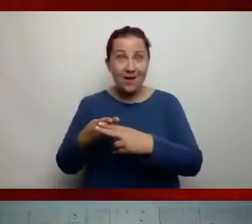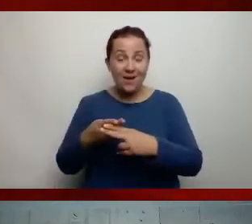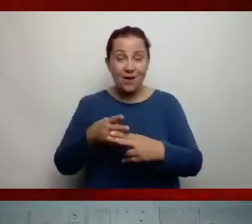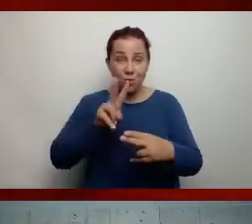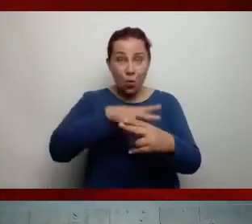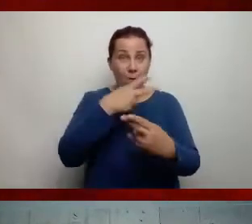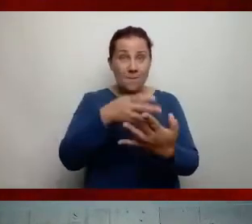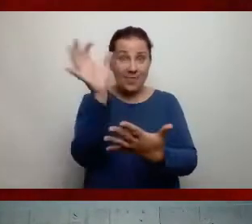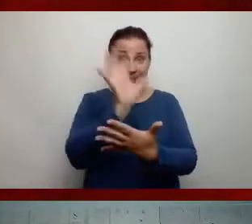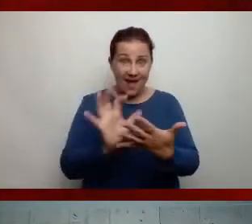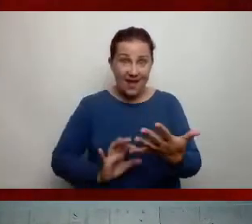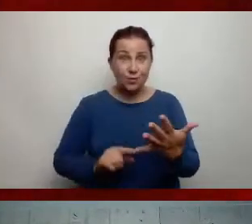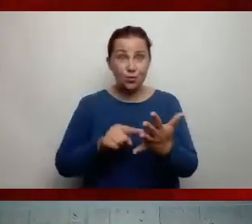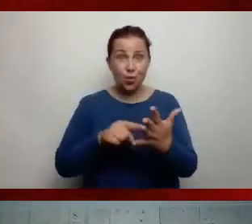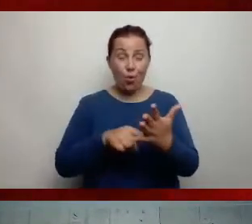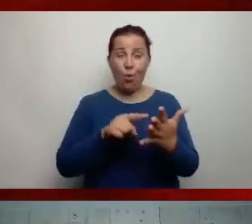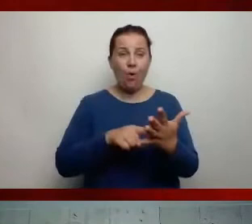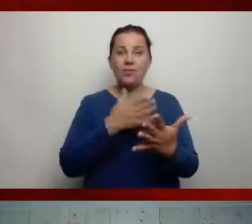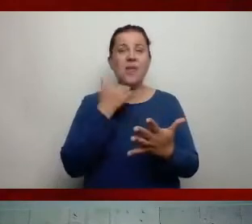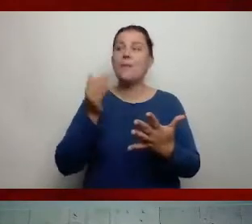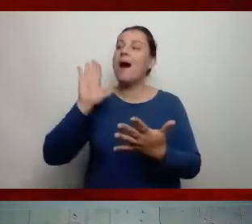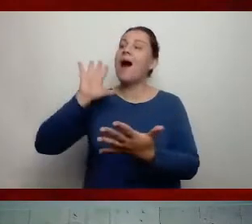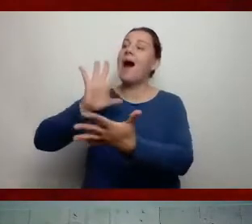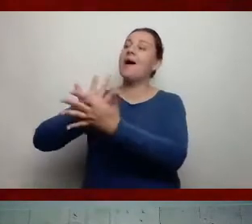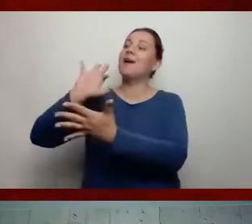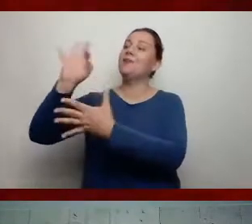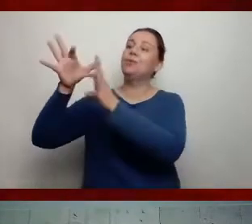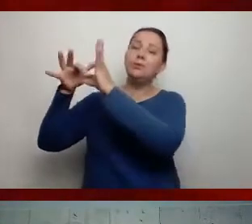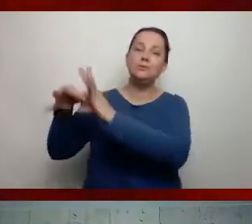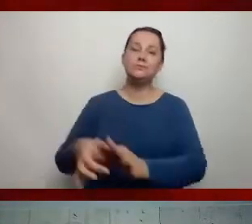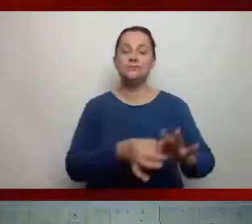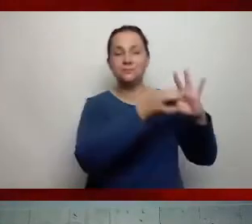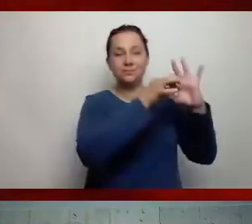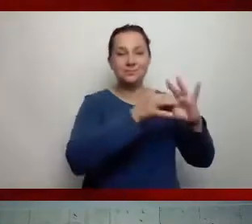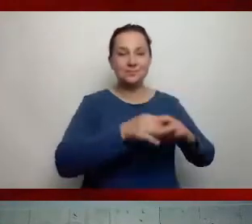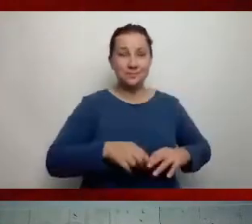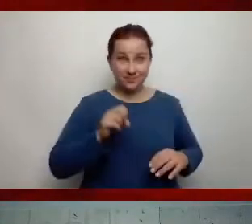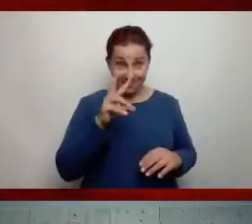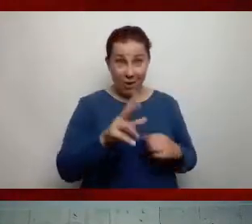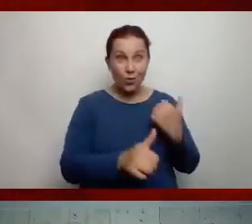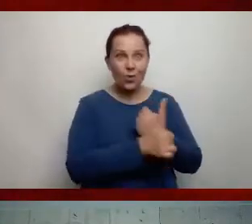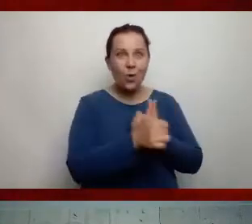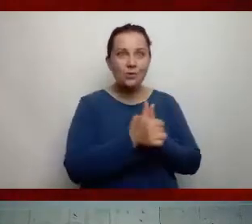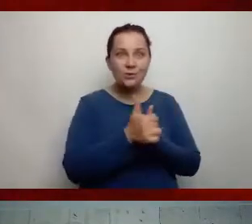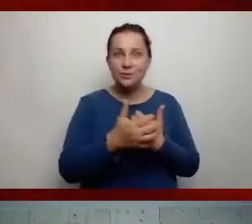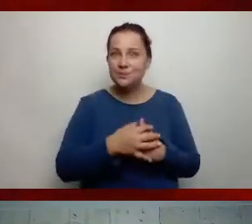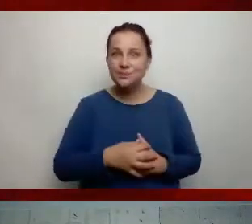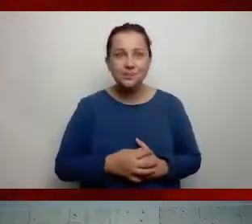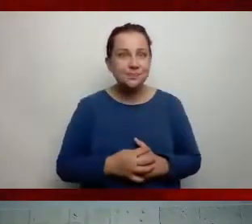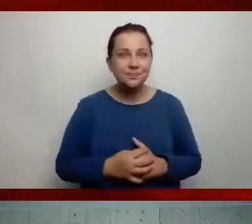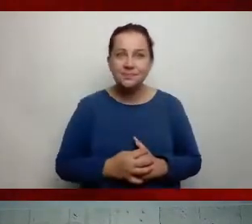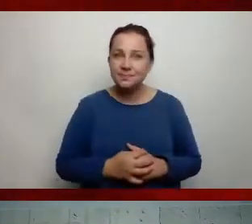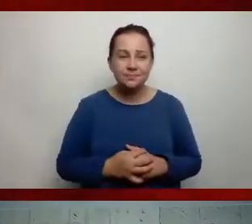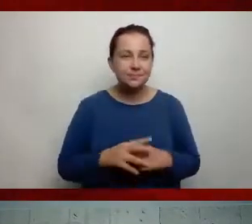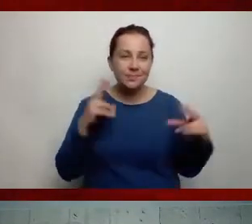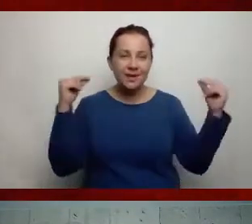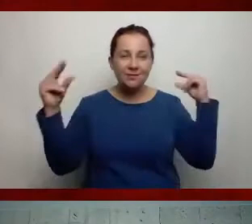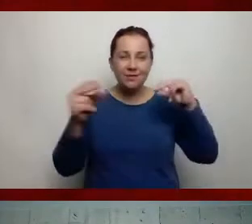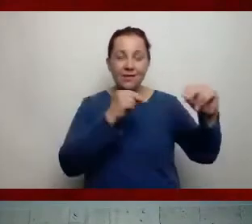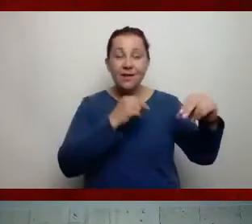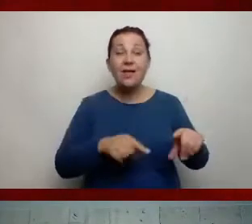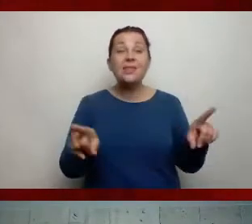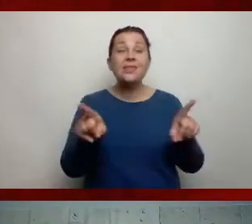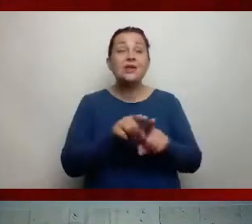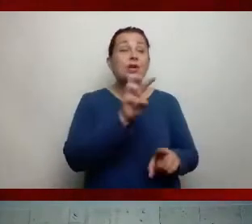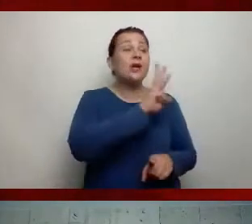tłumaczenie tego utworu na norweski nie oddaje charakteru utworu Jacka Kaczmarskiego. No tak, ale przecież mówił o Witkacym, to sam Witkacy mówił, że forma i